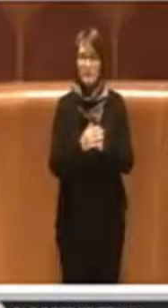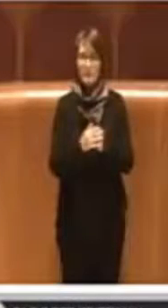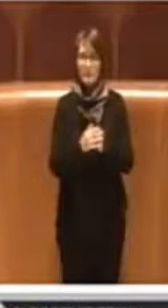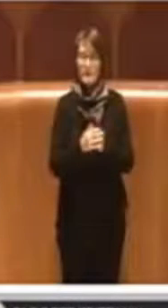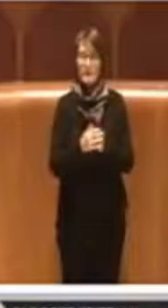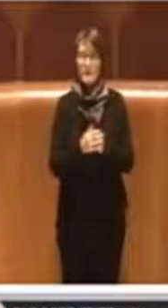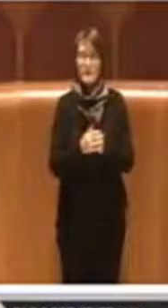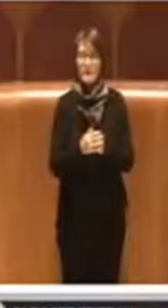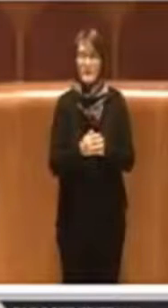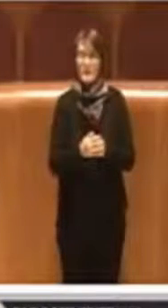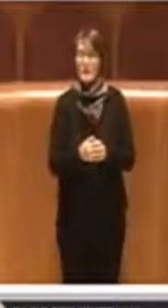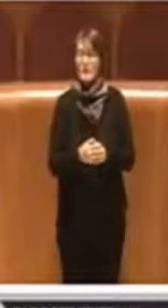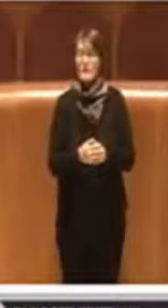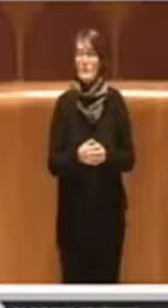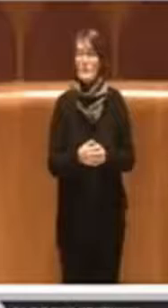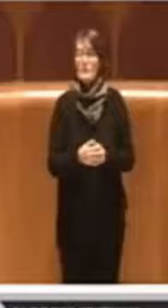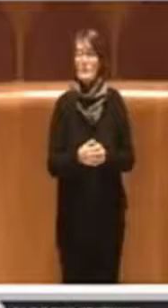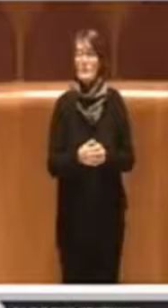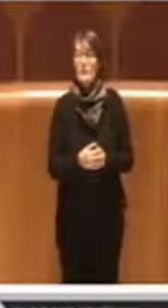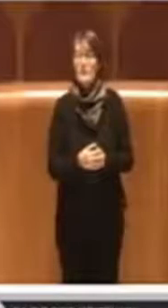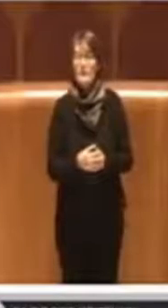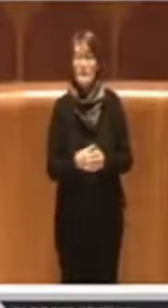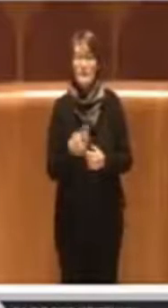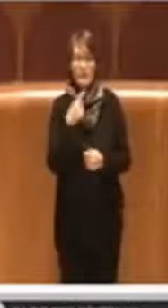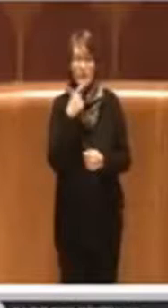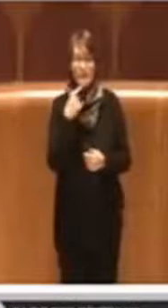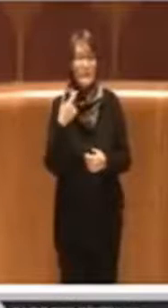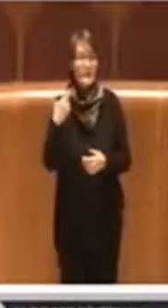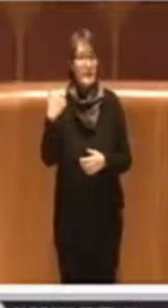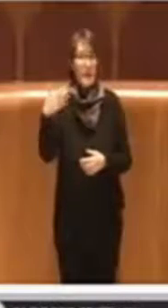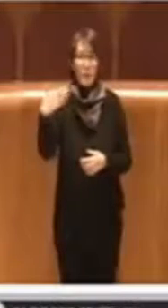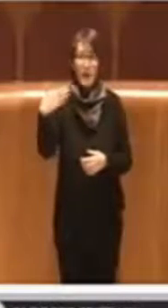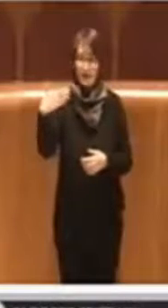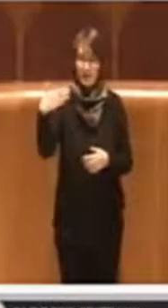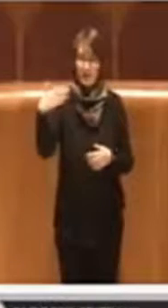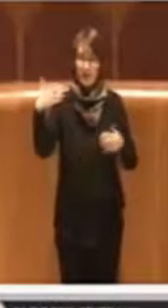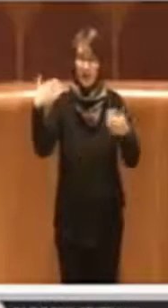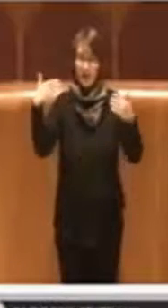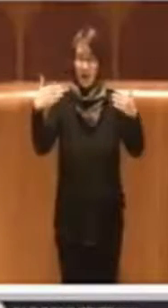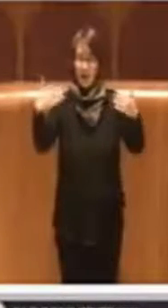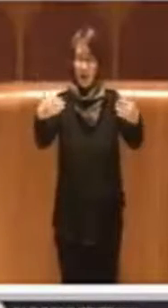dell'esposizione delle bandiere, insomma, quando c'è l'adunanza consiliare,